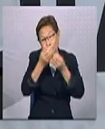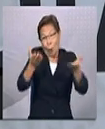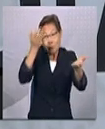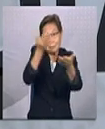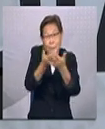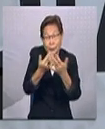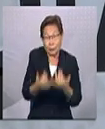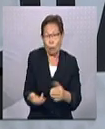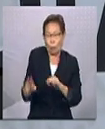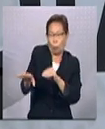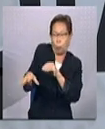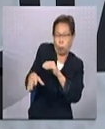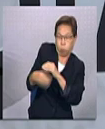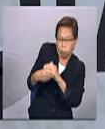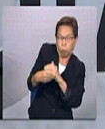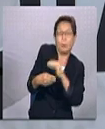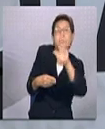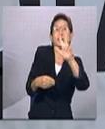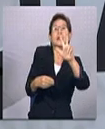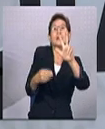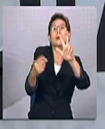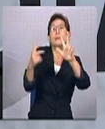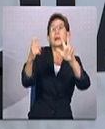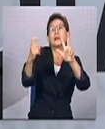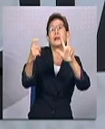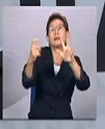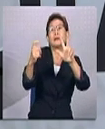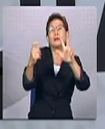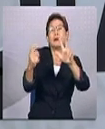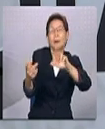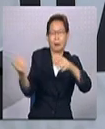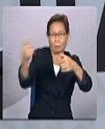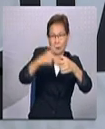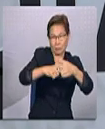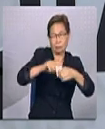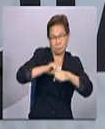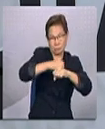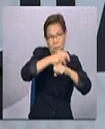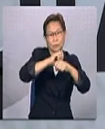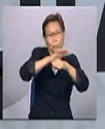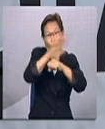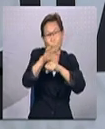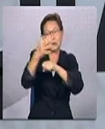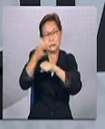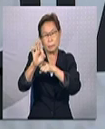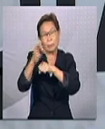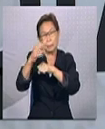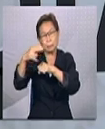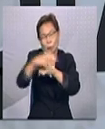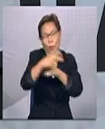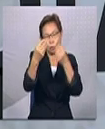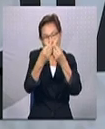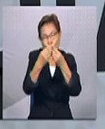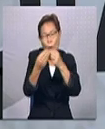terdapat pertambahan 3 kes kematian berkaitan dengan COVID-19. Justru jumlah kumulatif kes